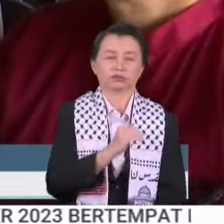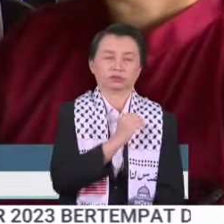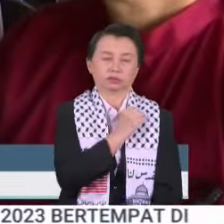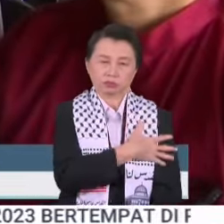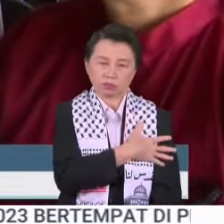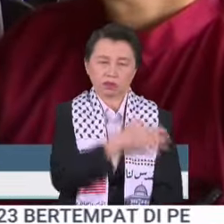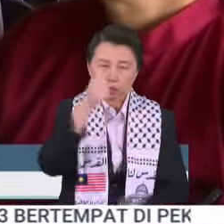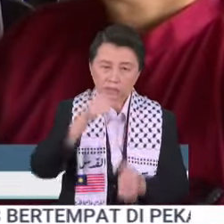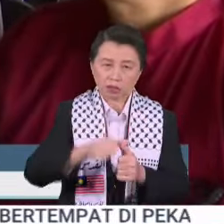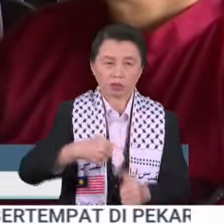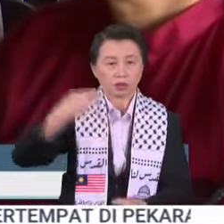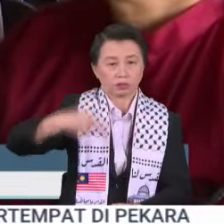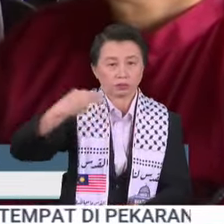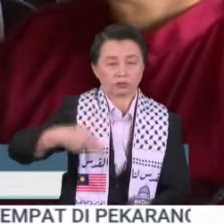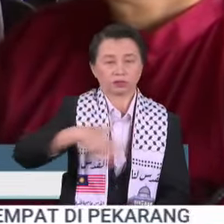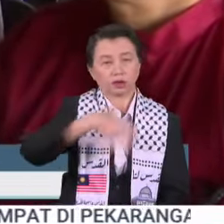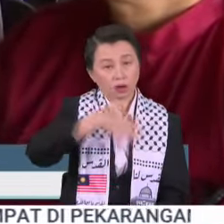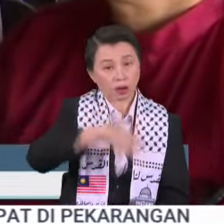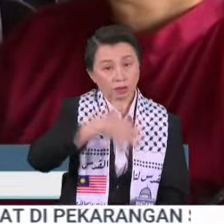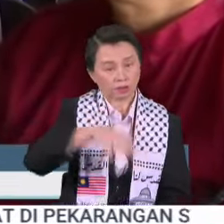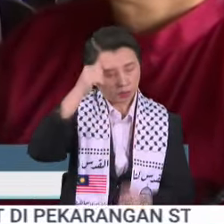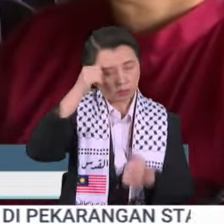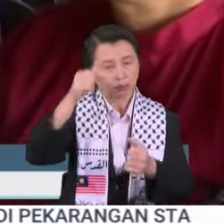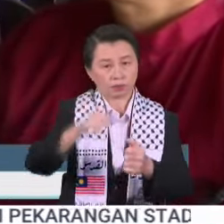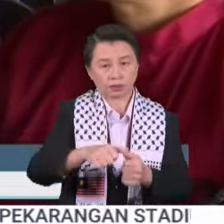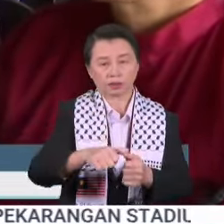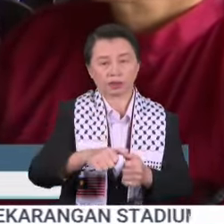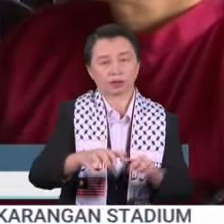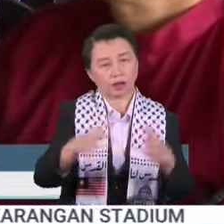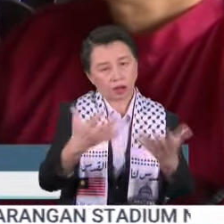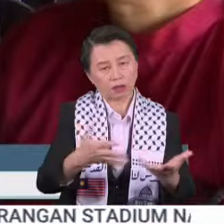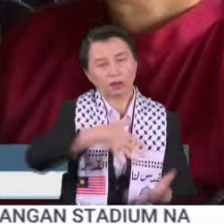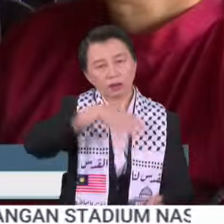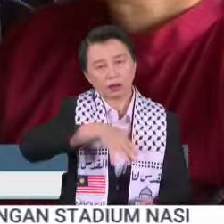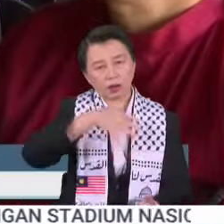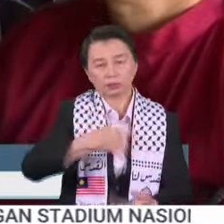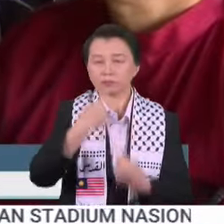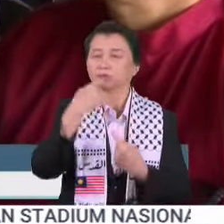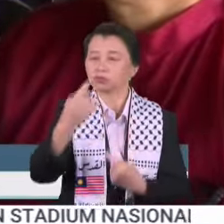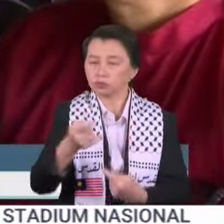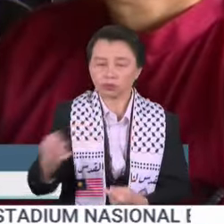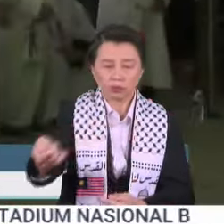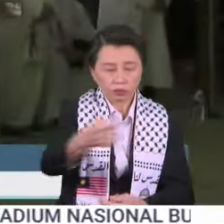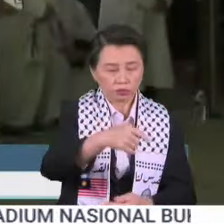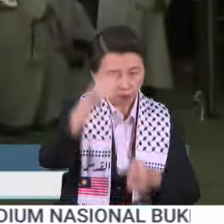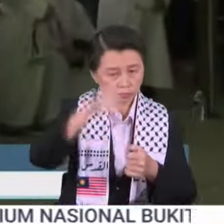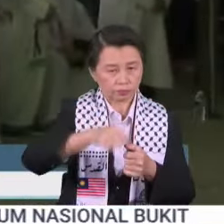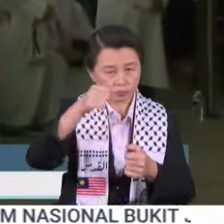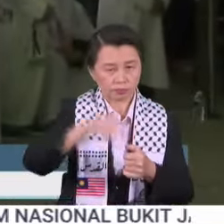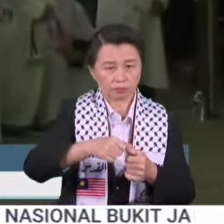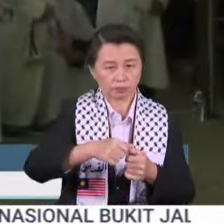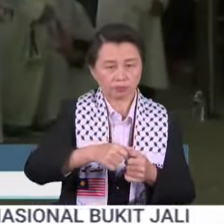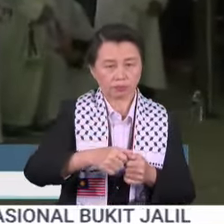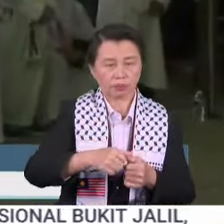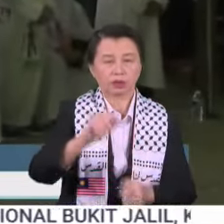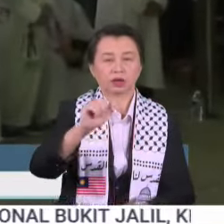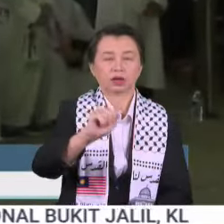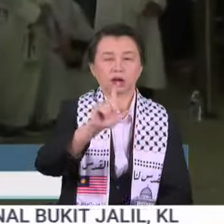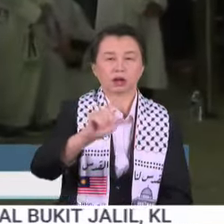Mengingati sirah Nabi juga bermakna mengingati bagaimana Nabi menyuruh kita mengingati